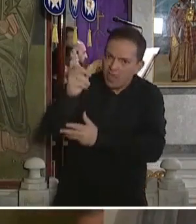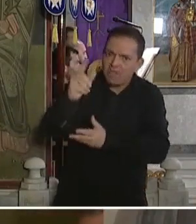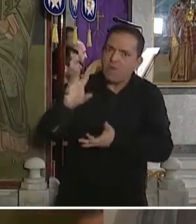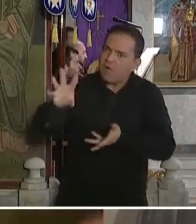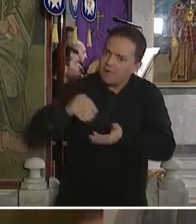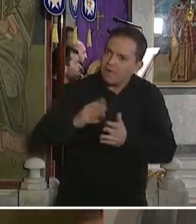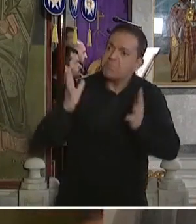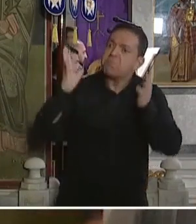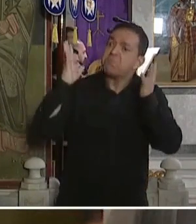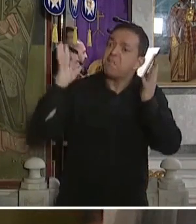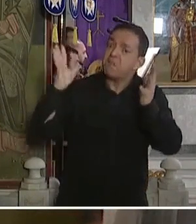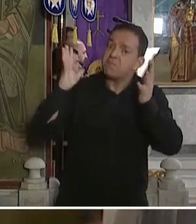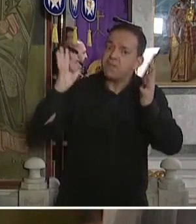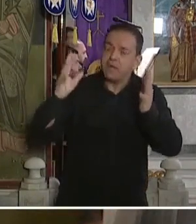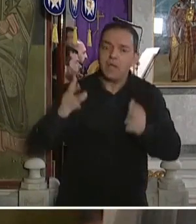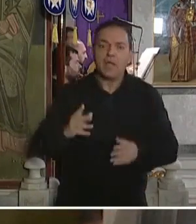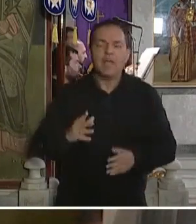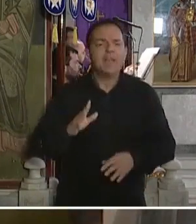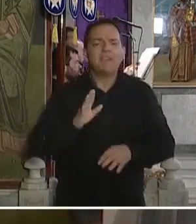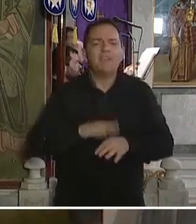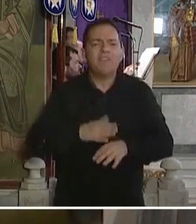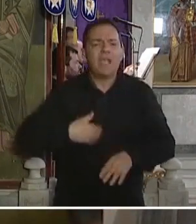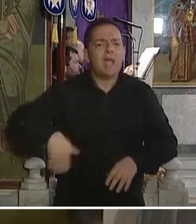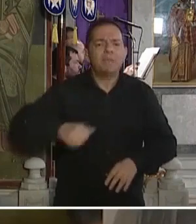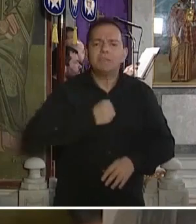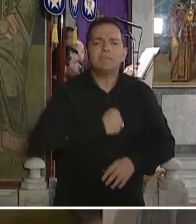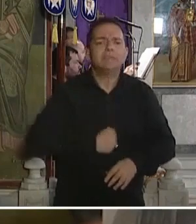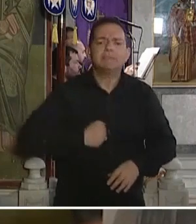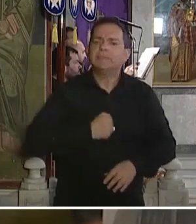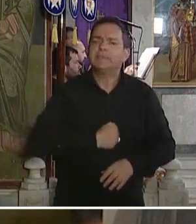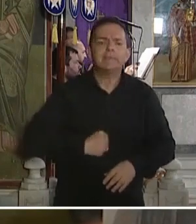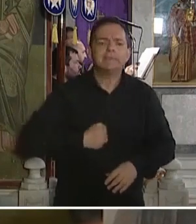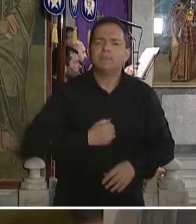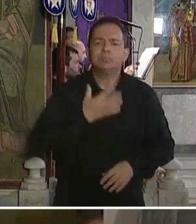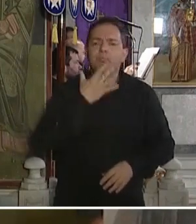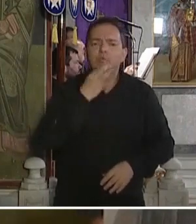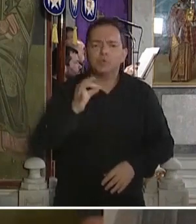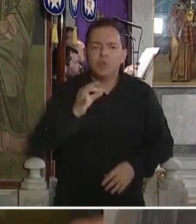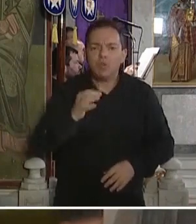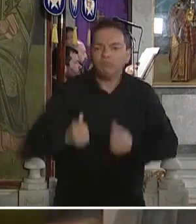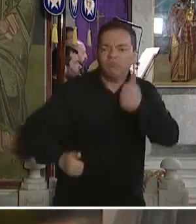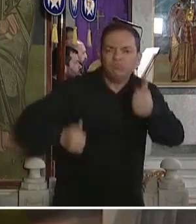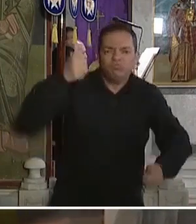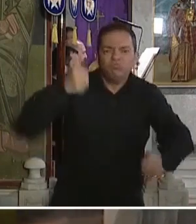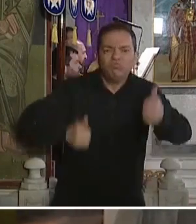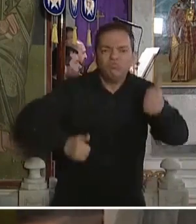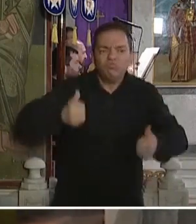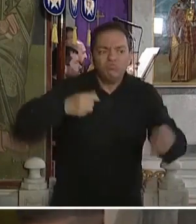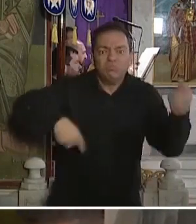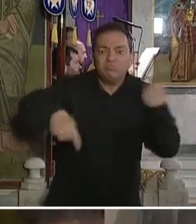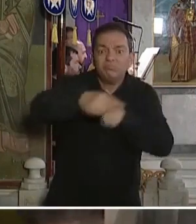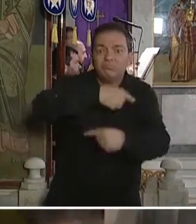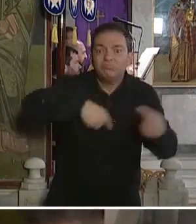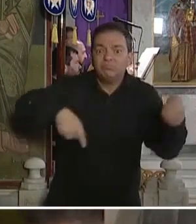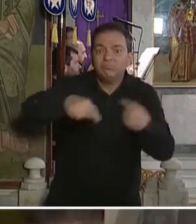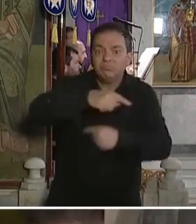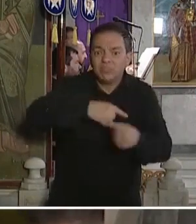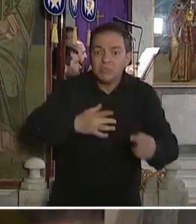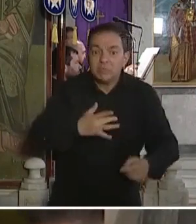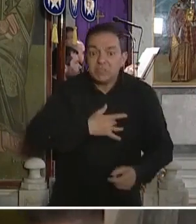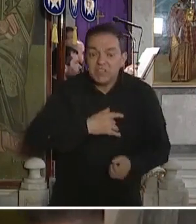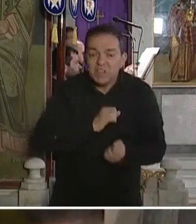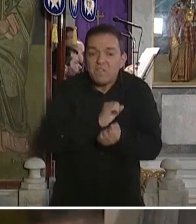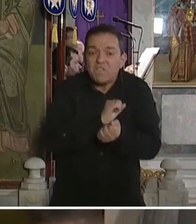μας είναι ο ανταγωνισμός για το ποιος θα είναι πρώτος. Και φυλακή της ψυχής μας και σκοτισμός